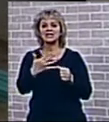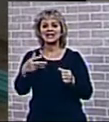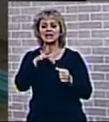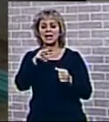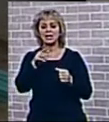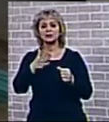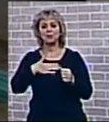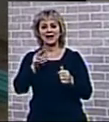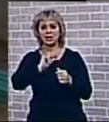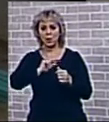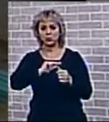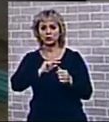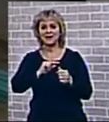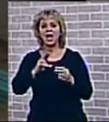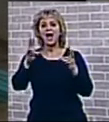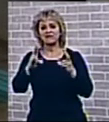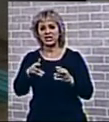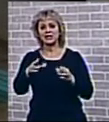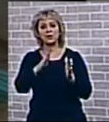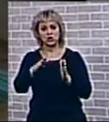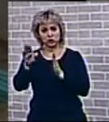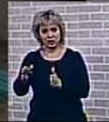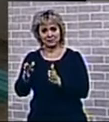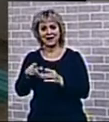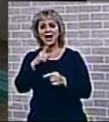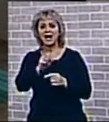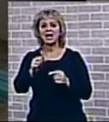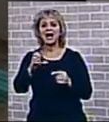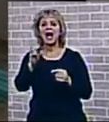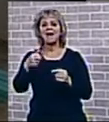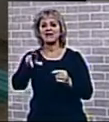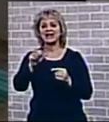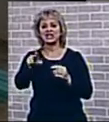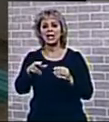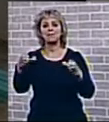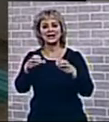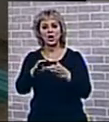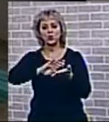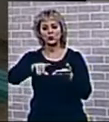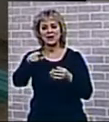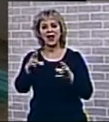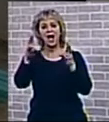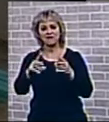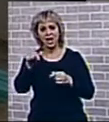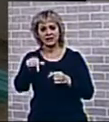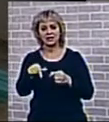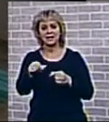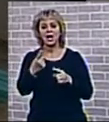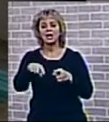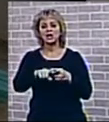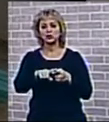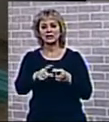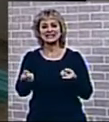несколько лет мы работали в аварийном режиме. То есть как аварийная бригада устраняли аварии,